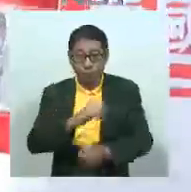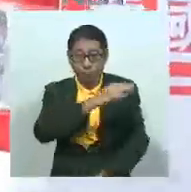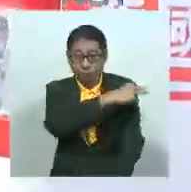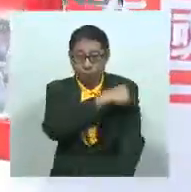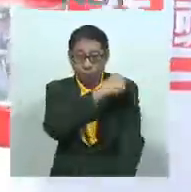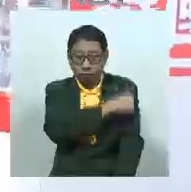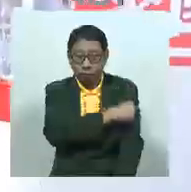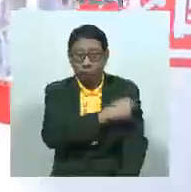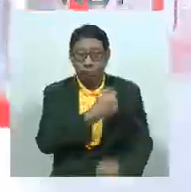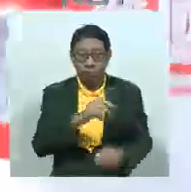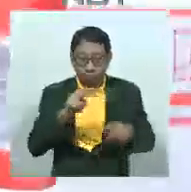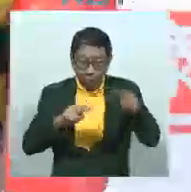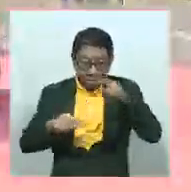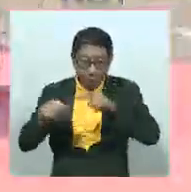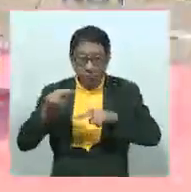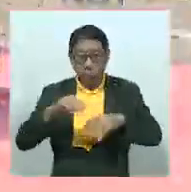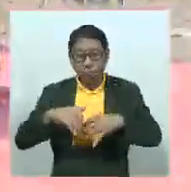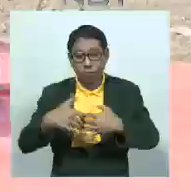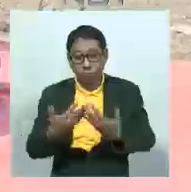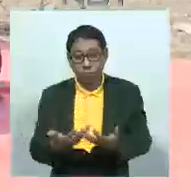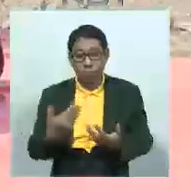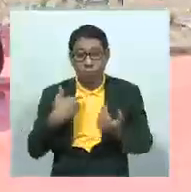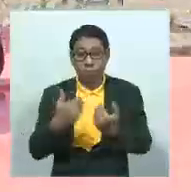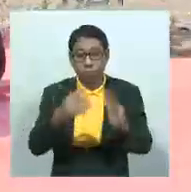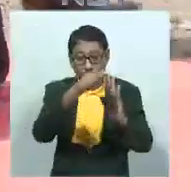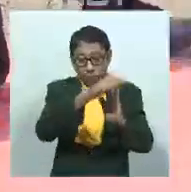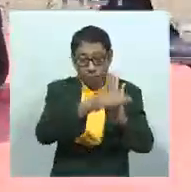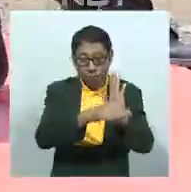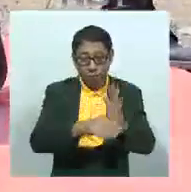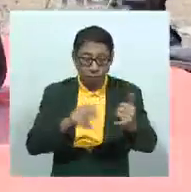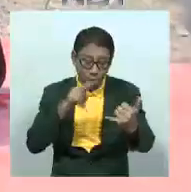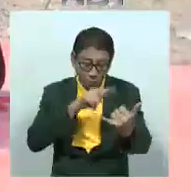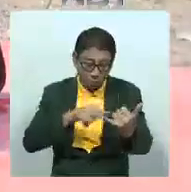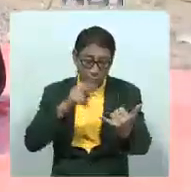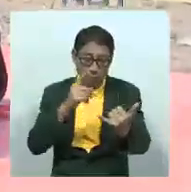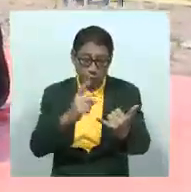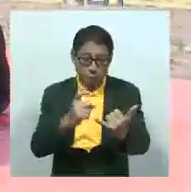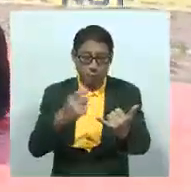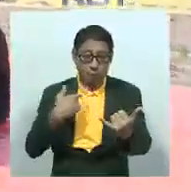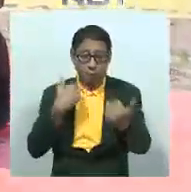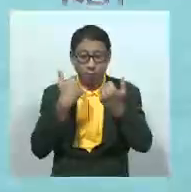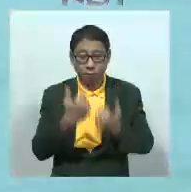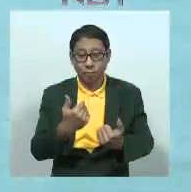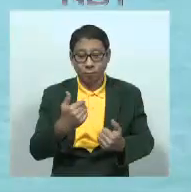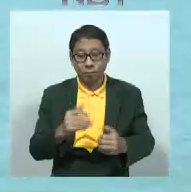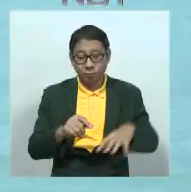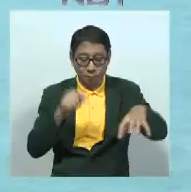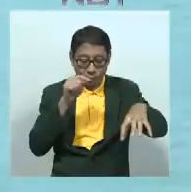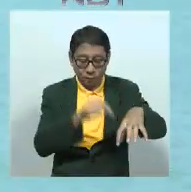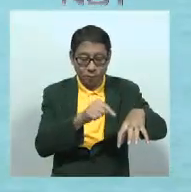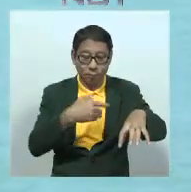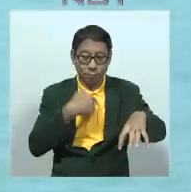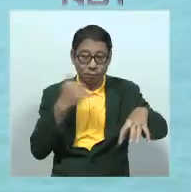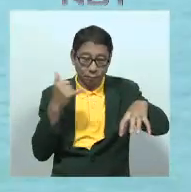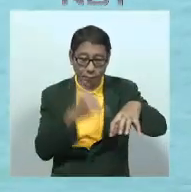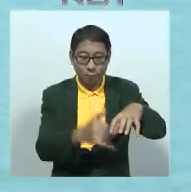ณสุขว่าจะมีการดูแลเขาอย่างไรตลอดจนไปถึงขั้นตอนของการพิสูจน์อัตลักษณ์นอกจากนั้นครับอีกพื้นที่หนึ่งซึ่งเป็นพื้นที่เข้